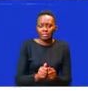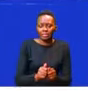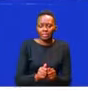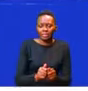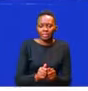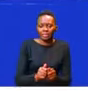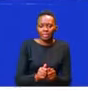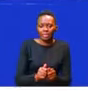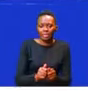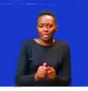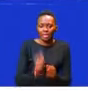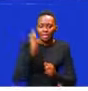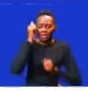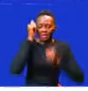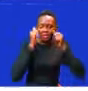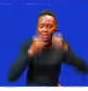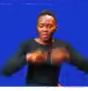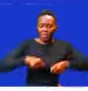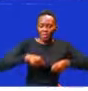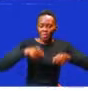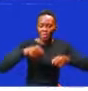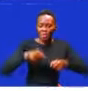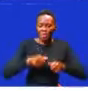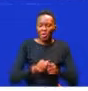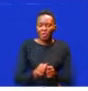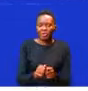alikuwa anaongoza